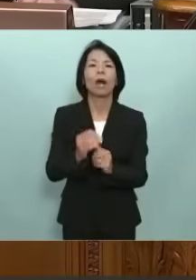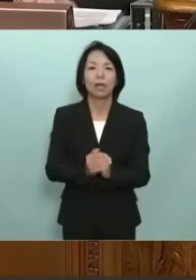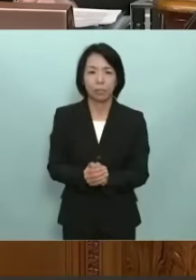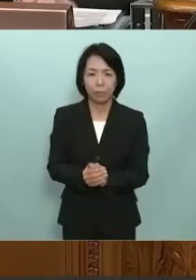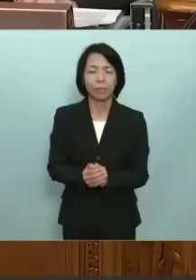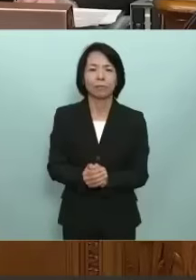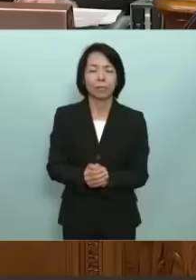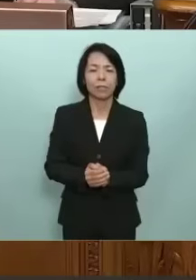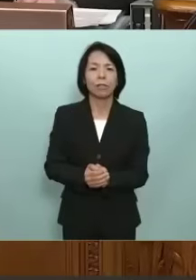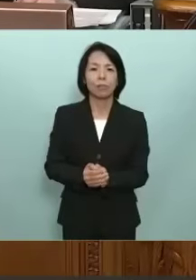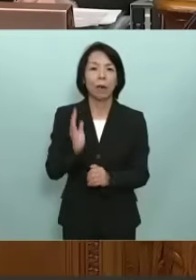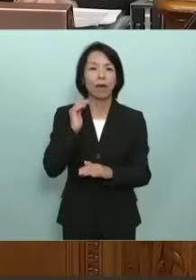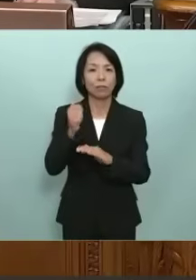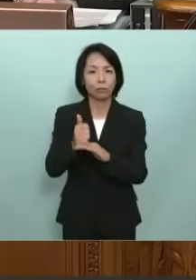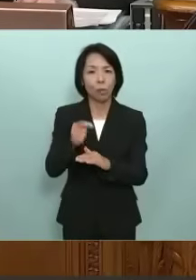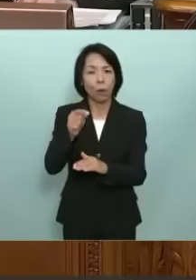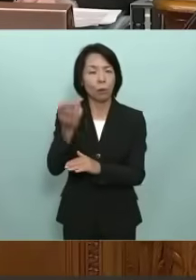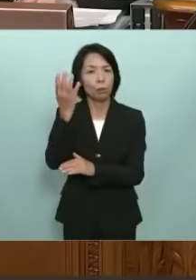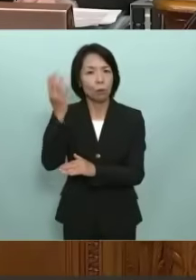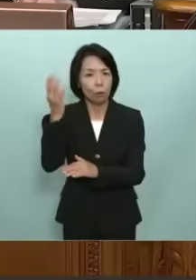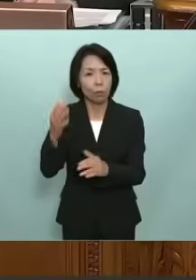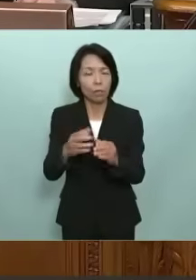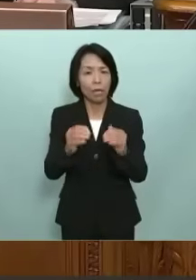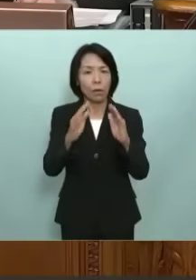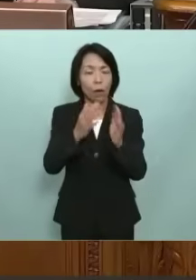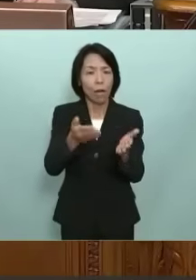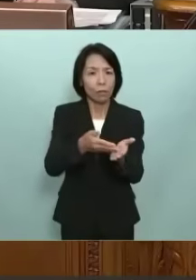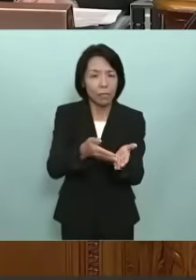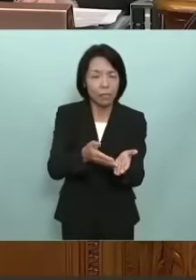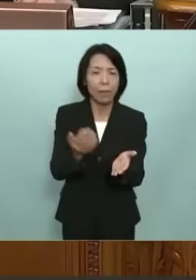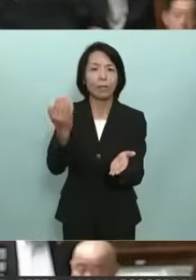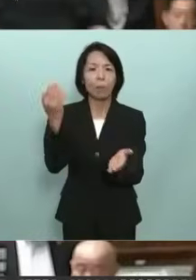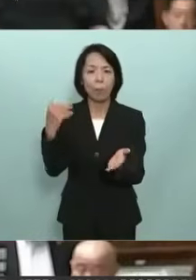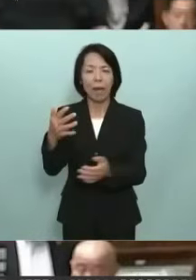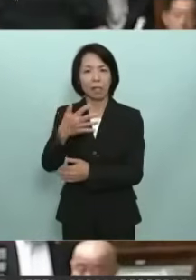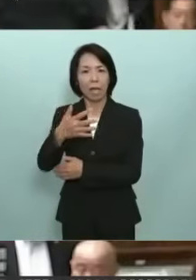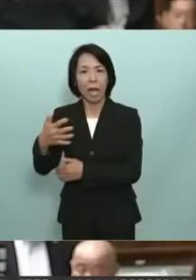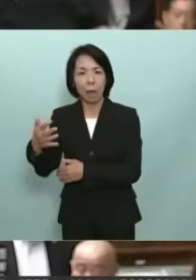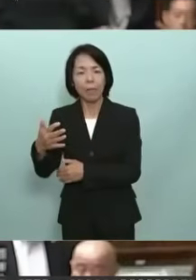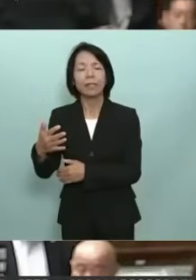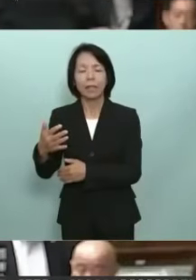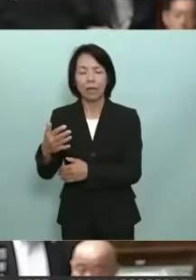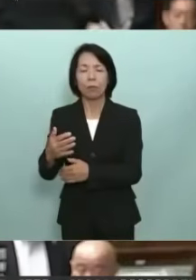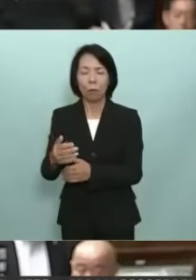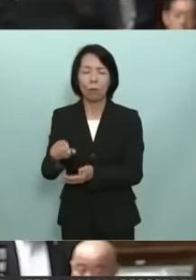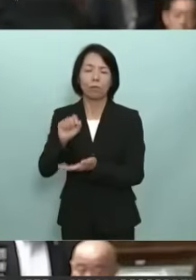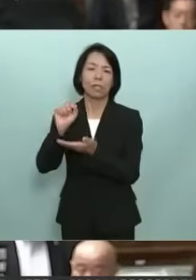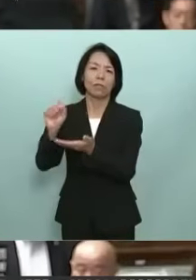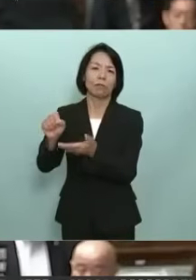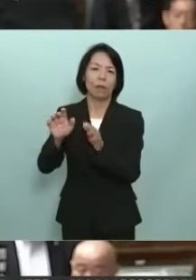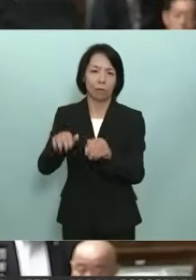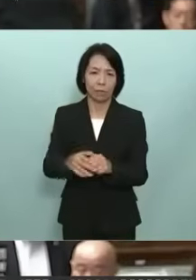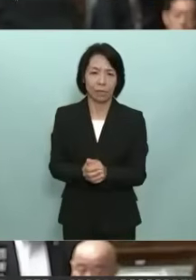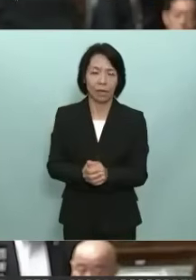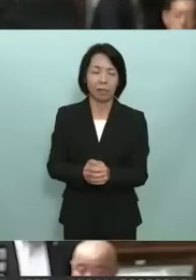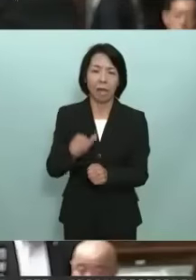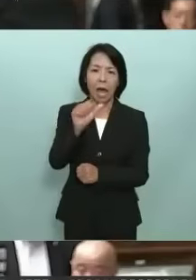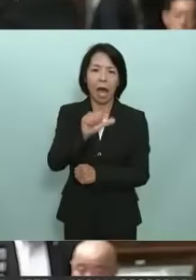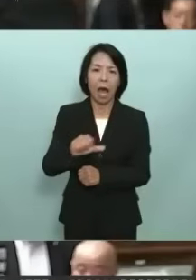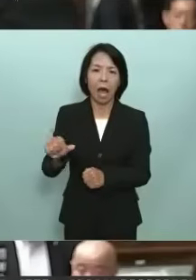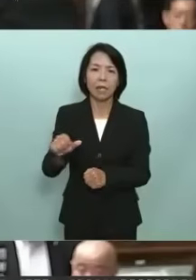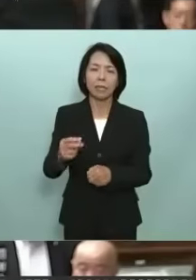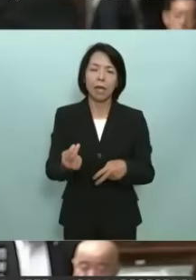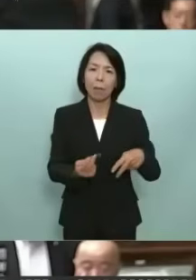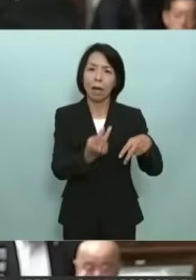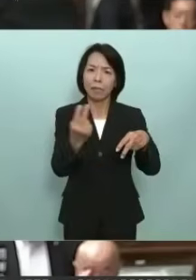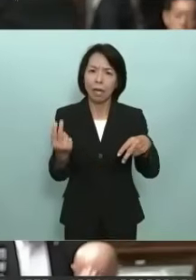構想について国会への説明よりも前にアメリカのシンクタンクに起行されましたがアジア版ナとはいかなる